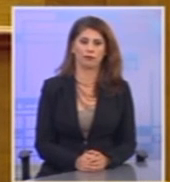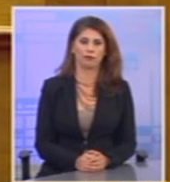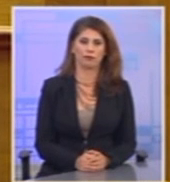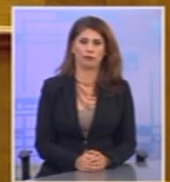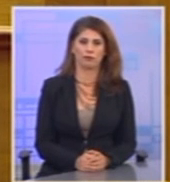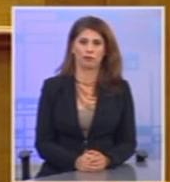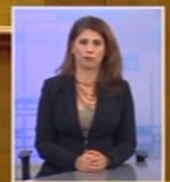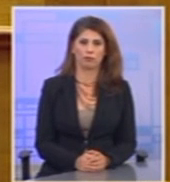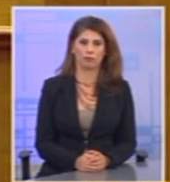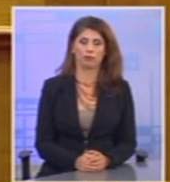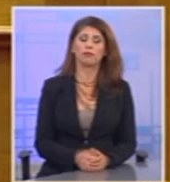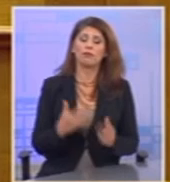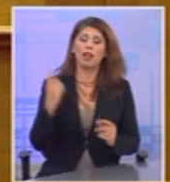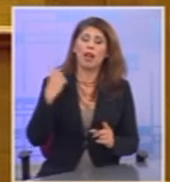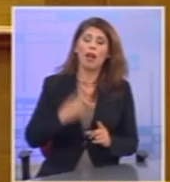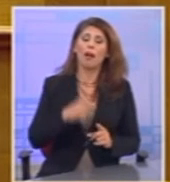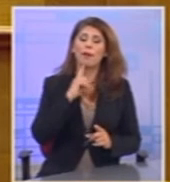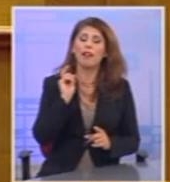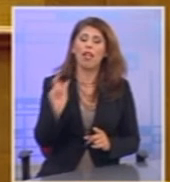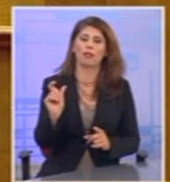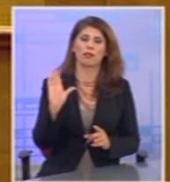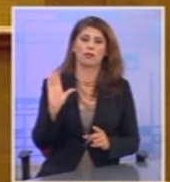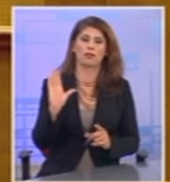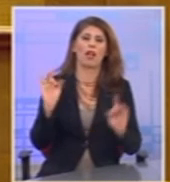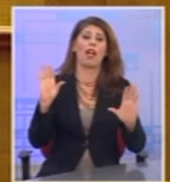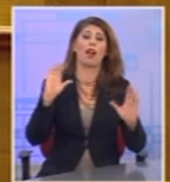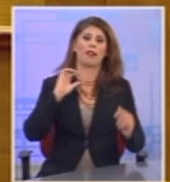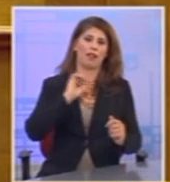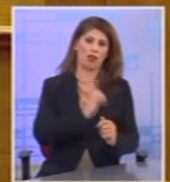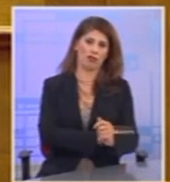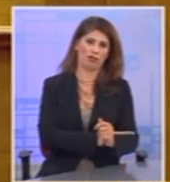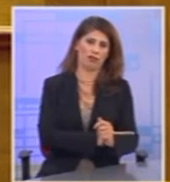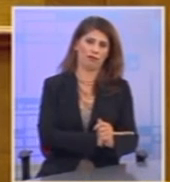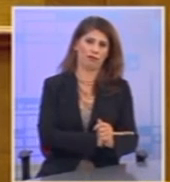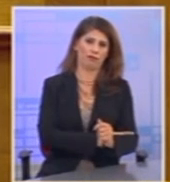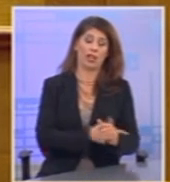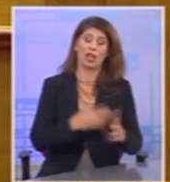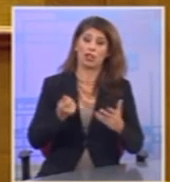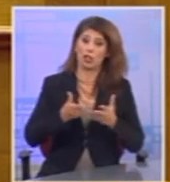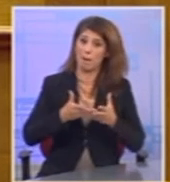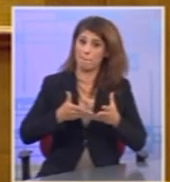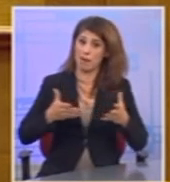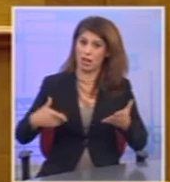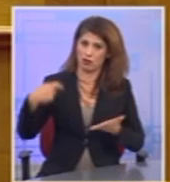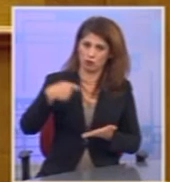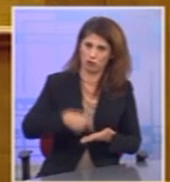Υπάρχει μια απλή λέξη, ανικανότητα. Γιατί όταν μεγαλώνεις τους